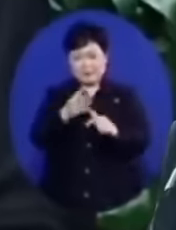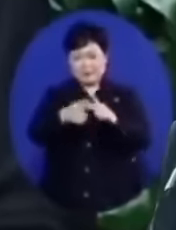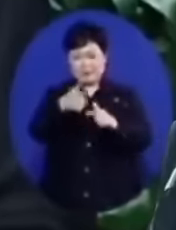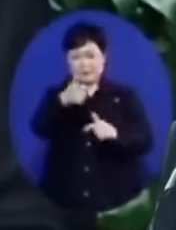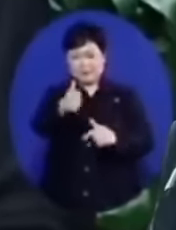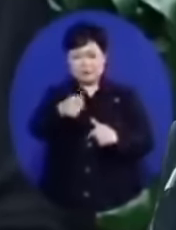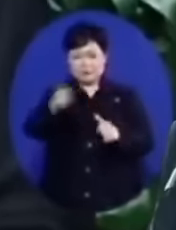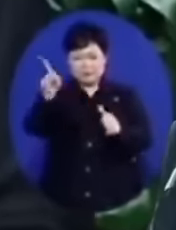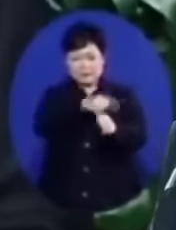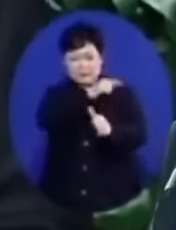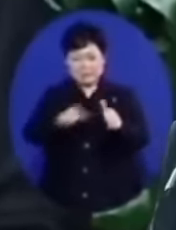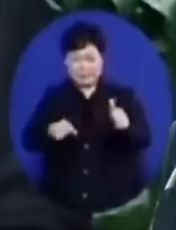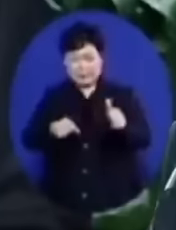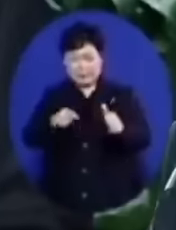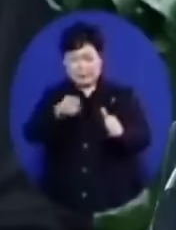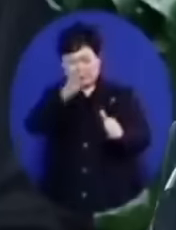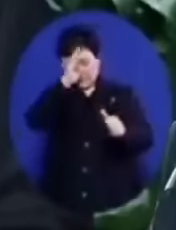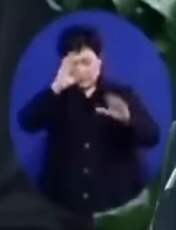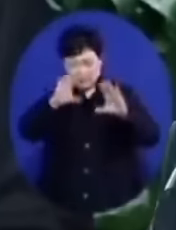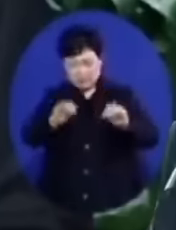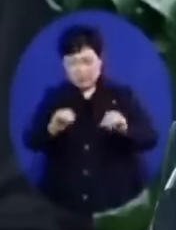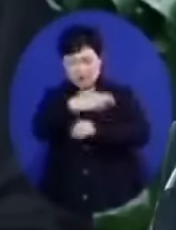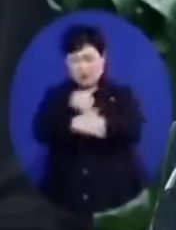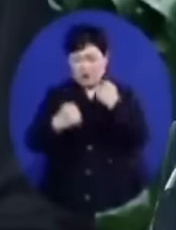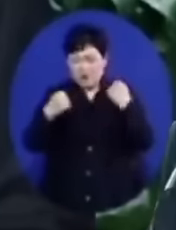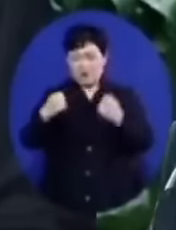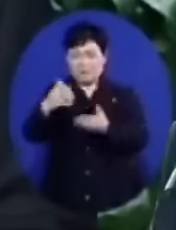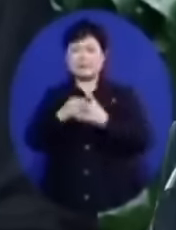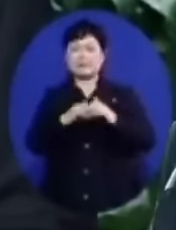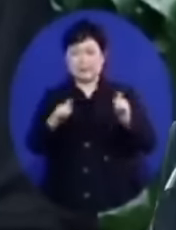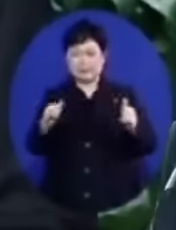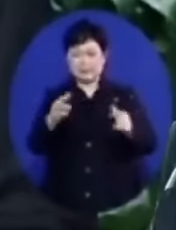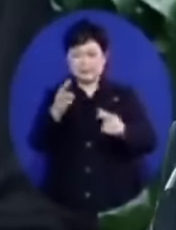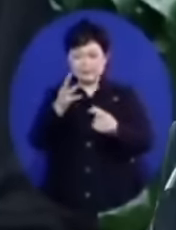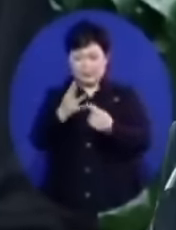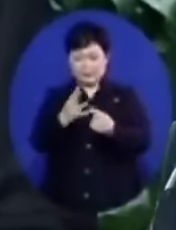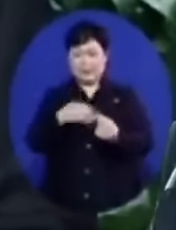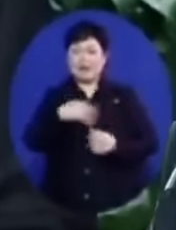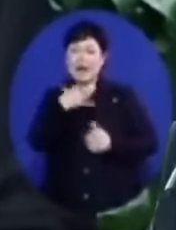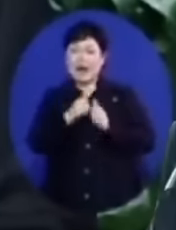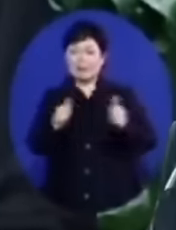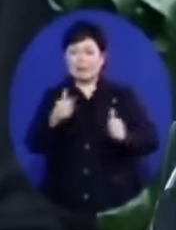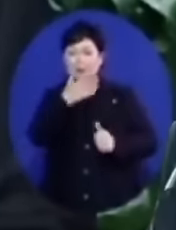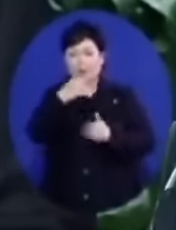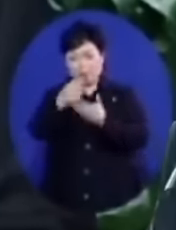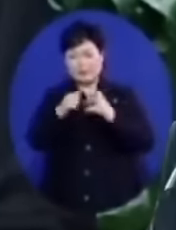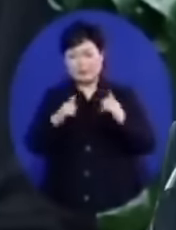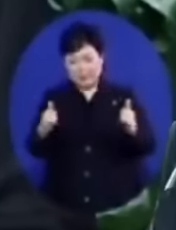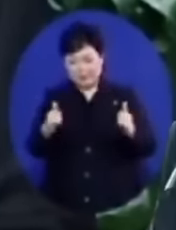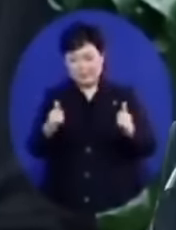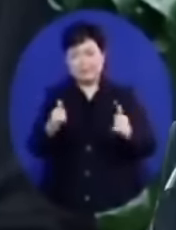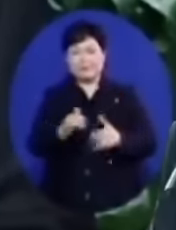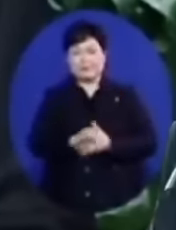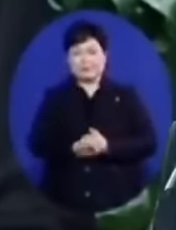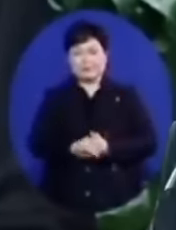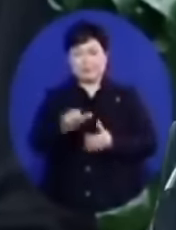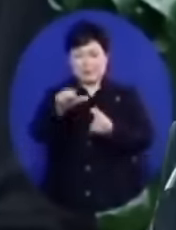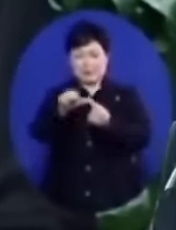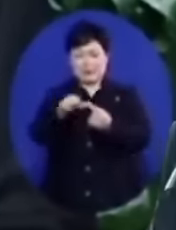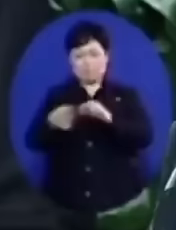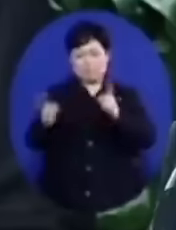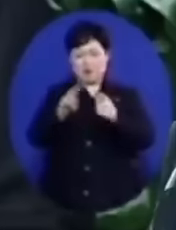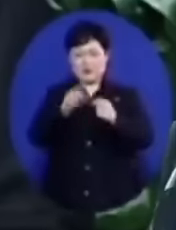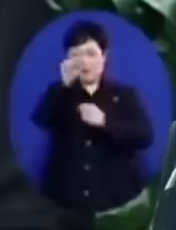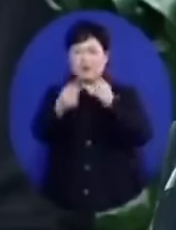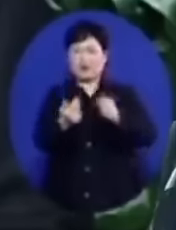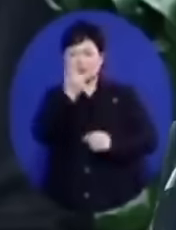예수님이 채찍에 맞으심으로 치료와 건강을 받은 사람이다, 나는 아브라함의 복을 받은 사람이다, 나는 부활과